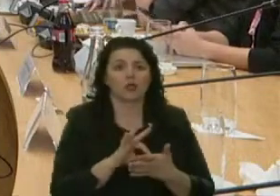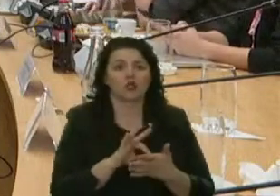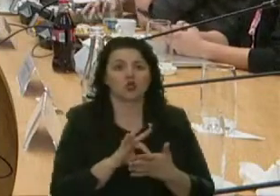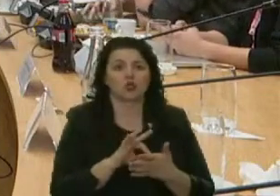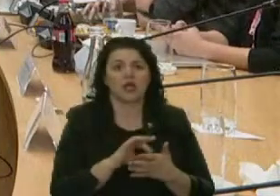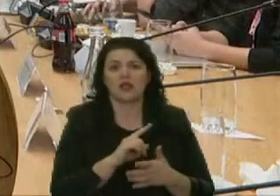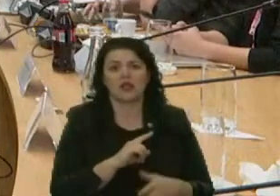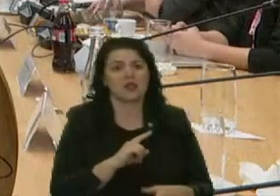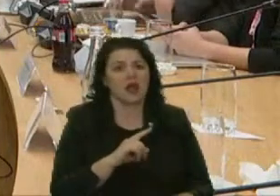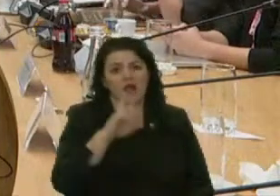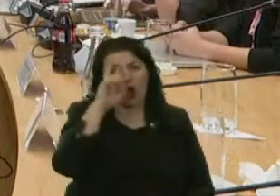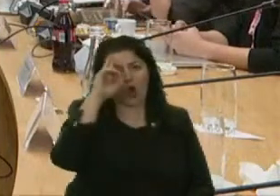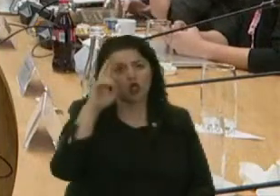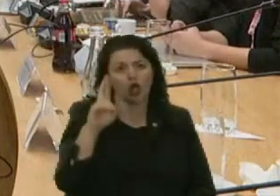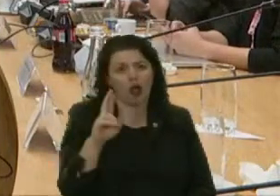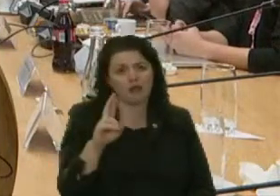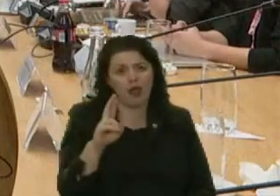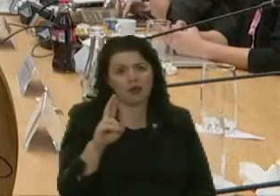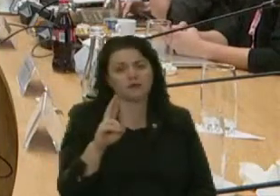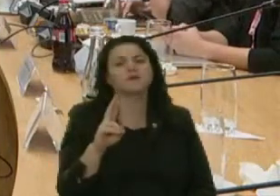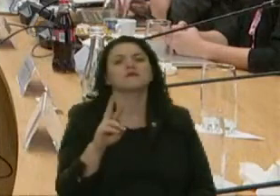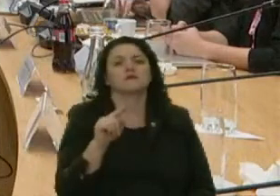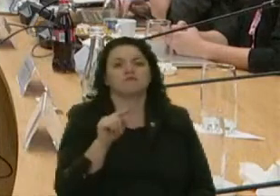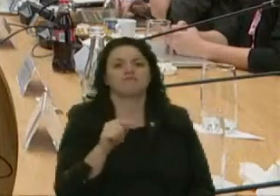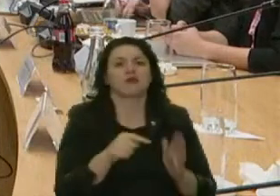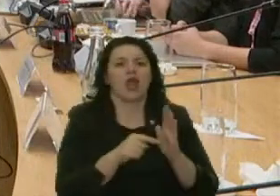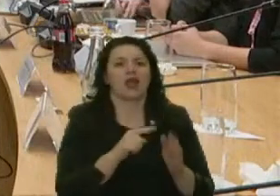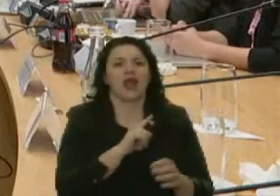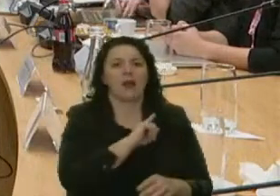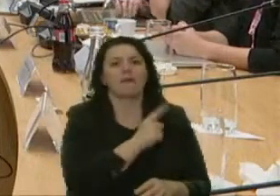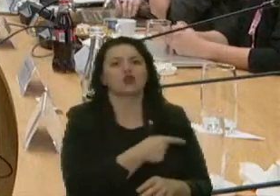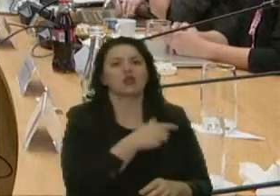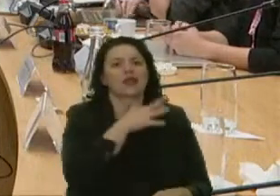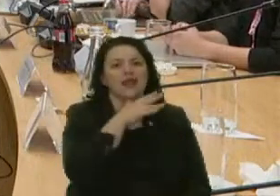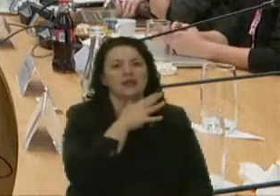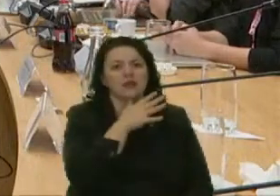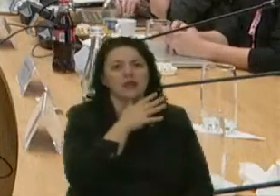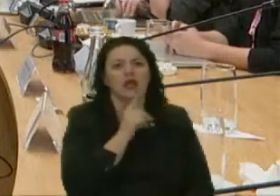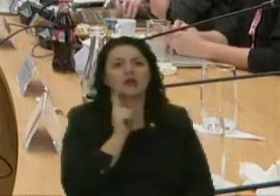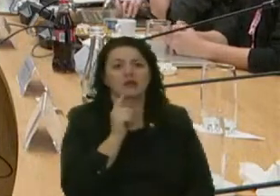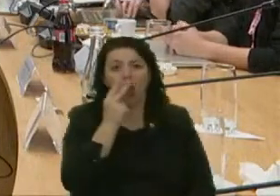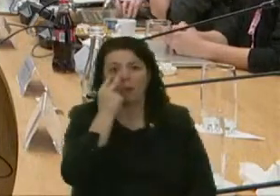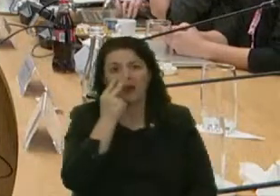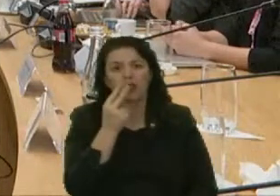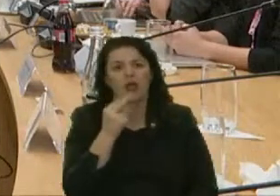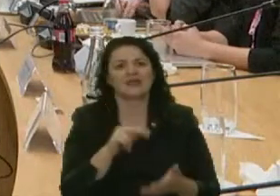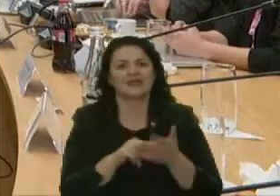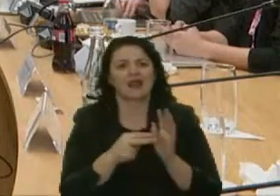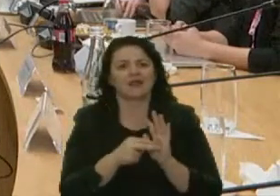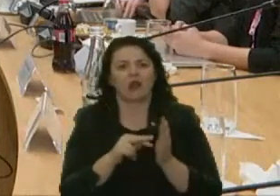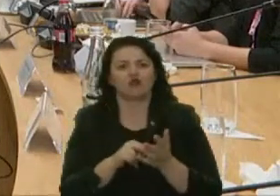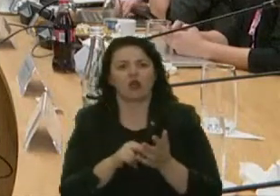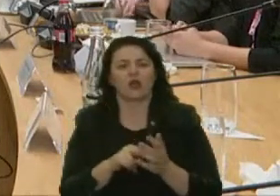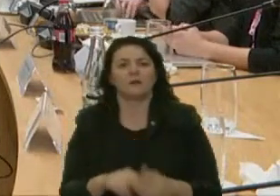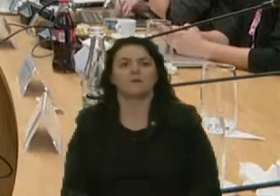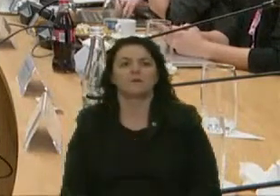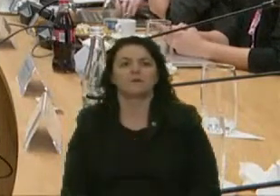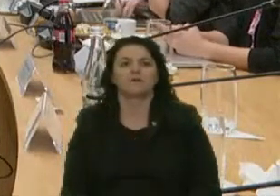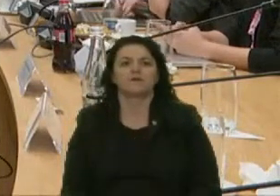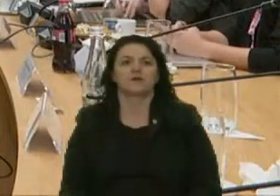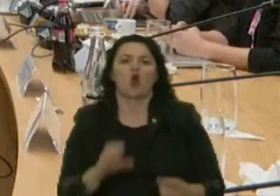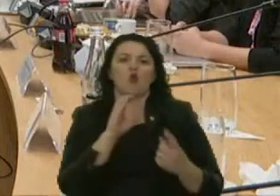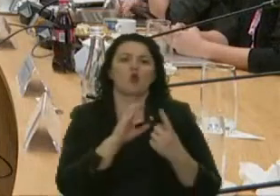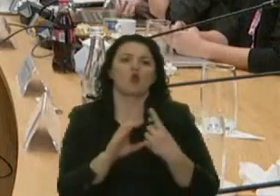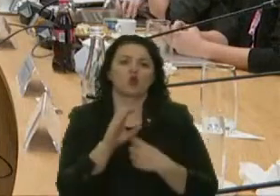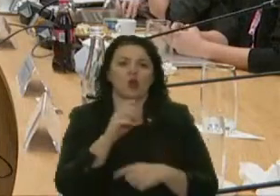apoi neonorate ar putea indica fie incapacitate administrativă fie miopie strategică operatorii culturali